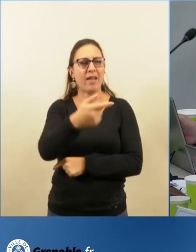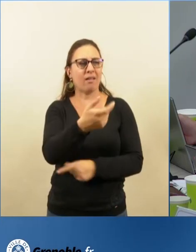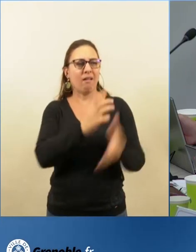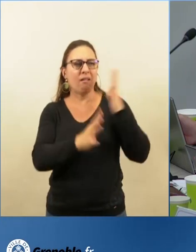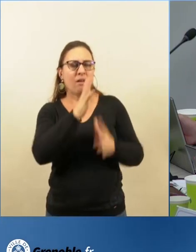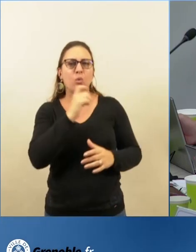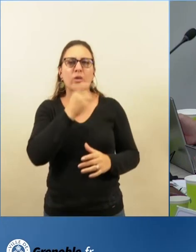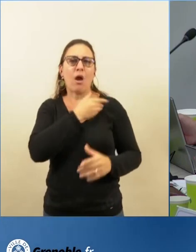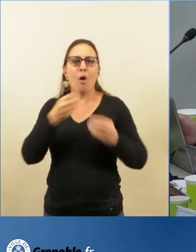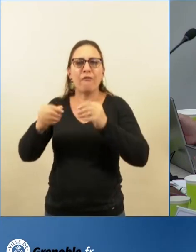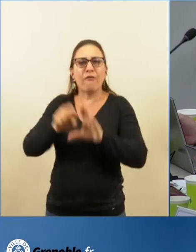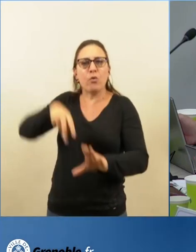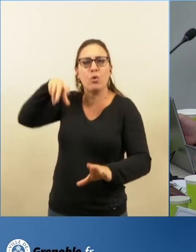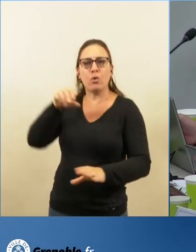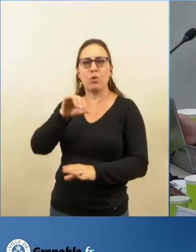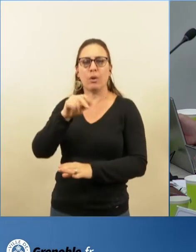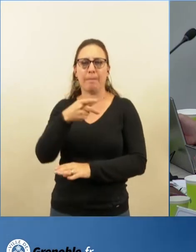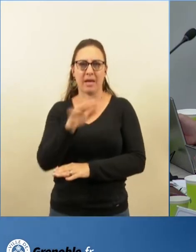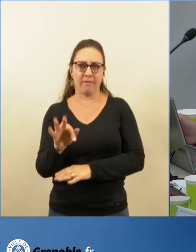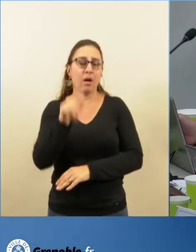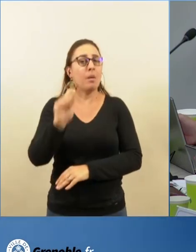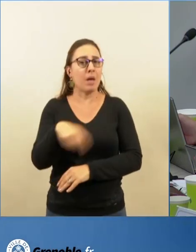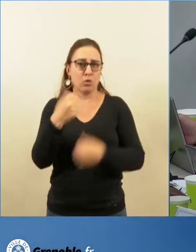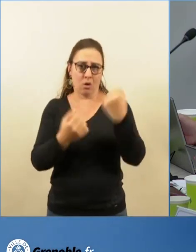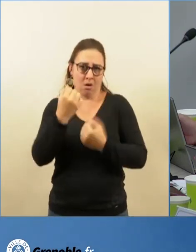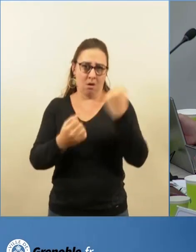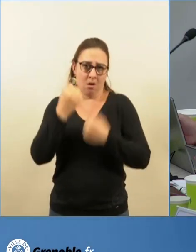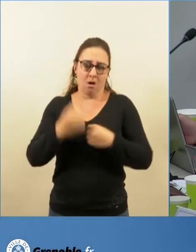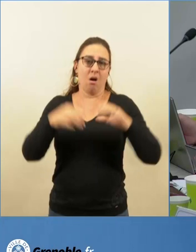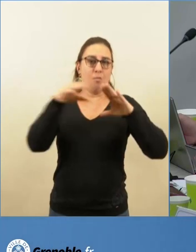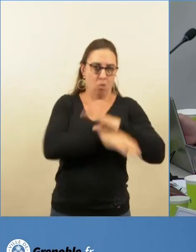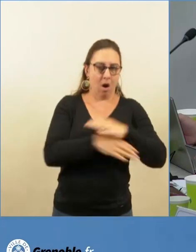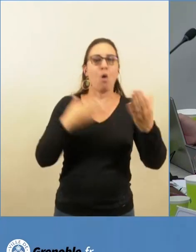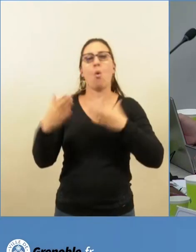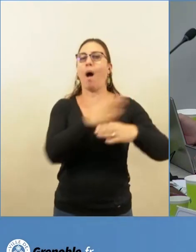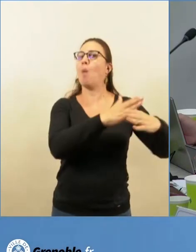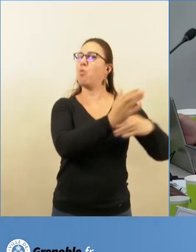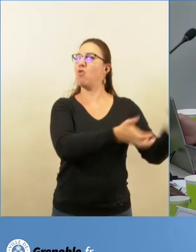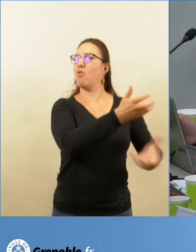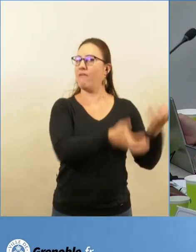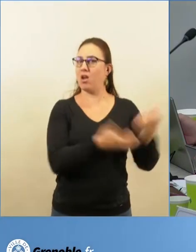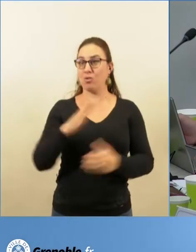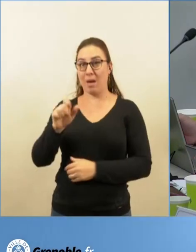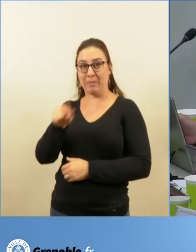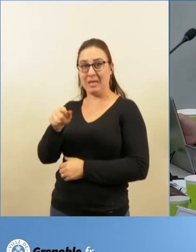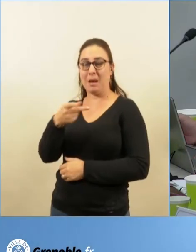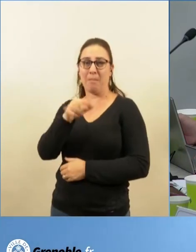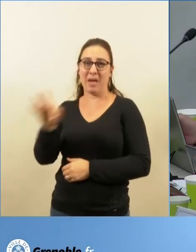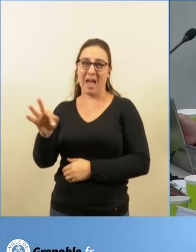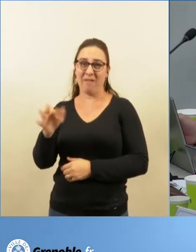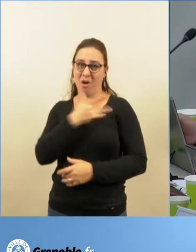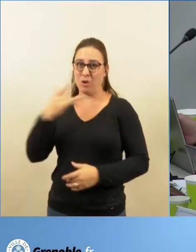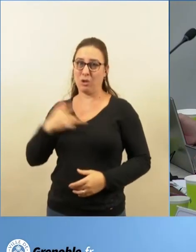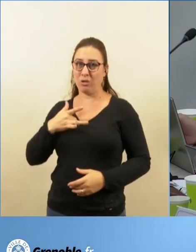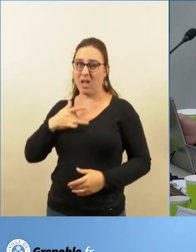à l'heure effectivement le trafic routier est responsable de moins de particules fines que le chauffage au bois et pourtant c'est particules fines sont plus nocives pour la